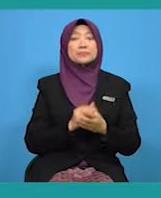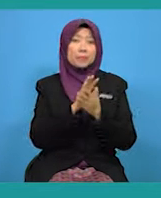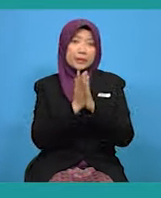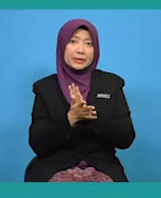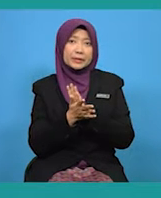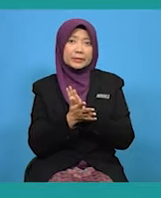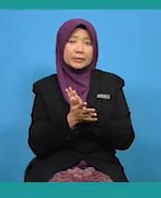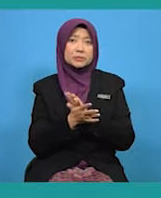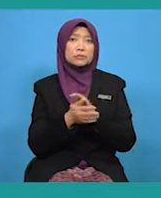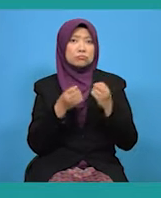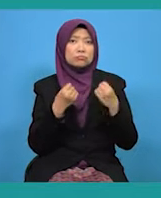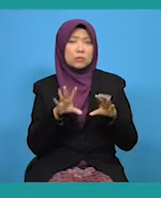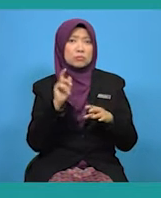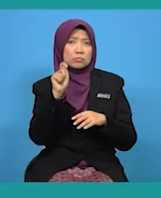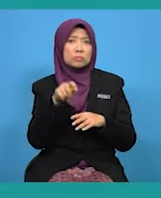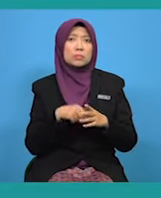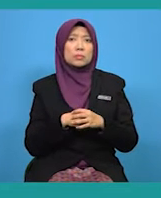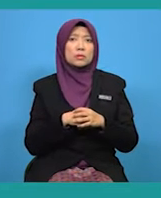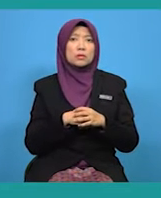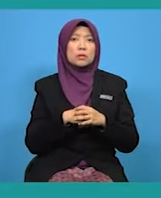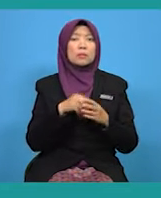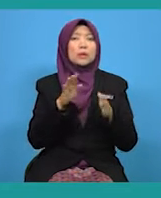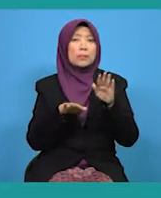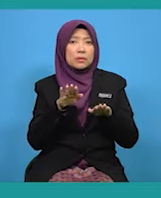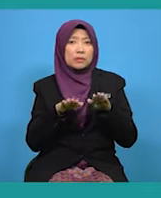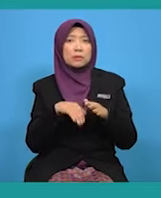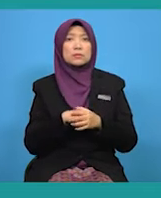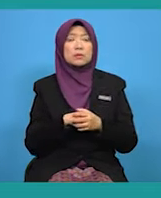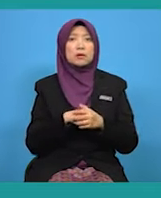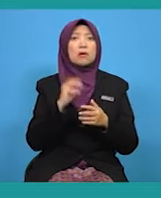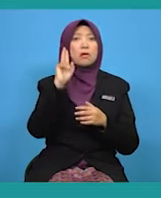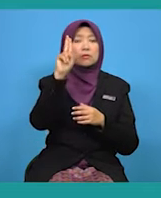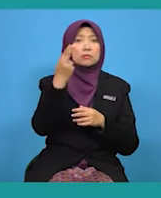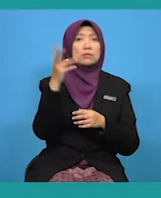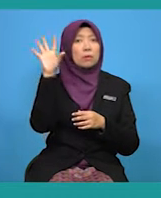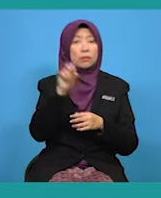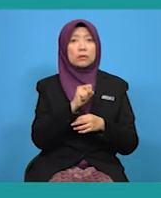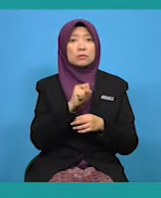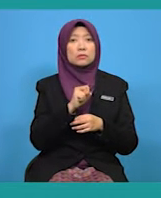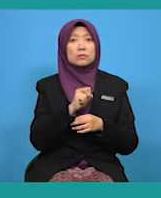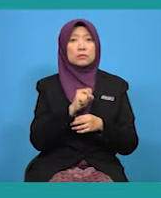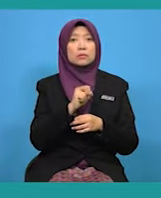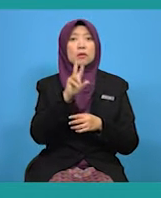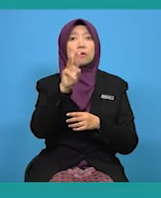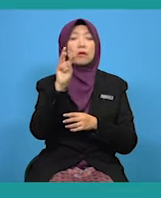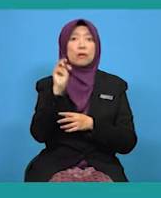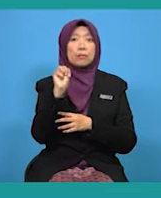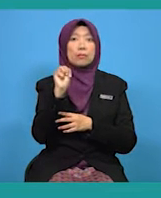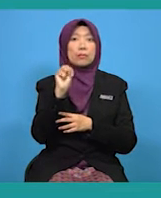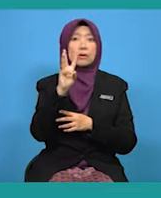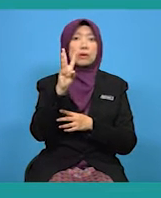mager sudah tentu pendapatan negara keseimbangan hanya akan tercapai Fadel